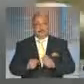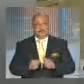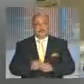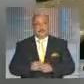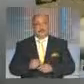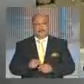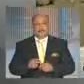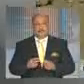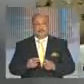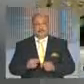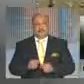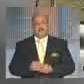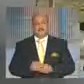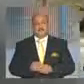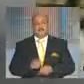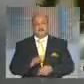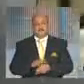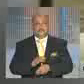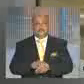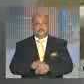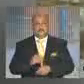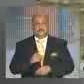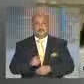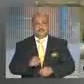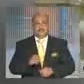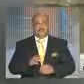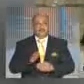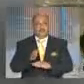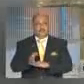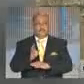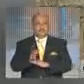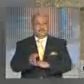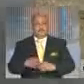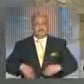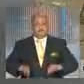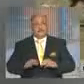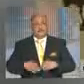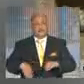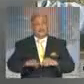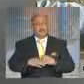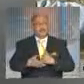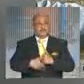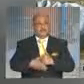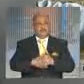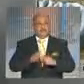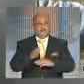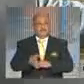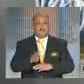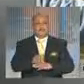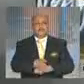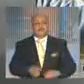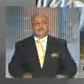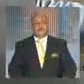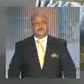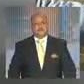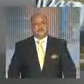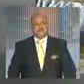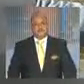الحمى القلاعية مع ظهور أولى حالات الإصابة بهذا المرض في بلادنا. قمنا بتلقيح